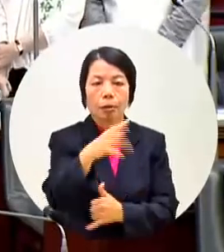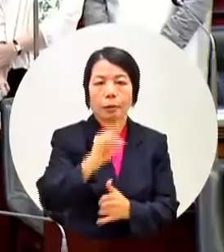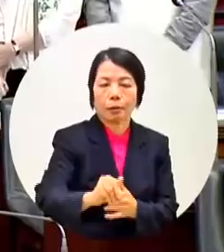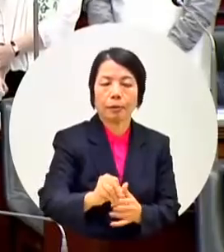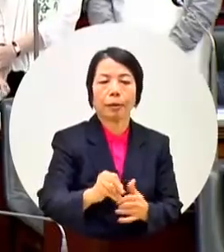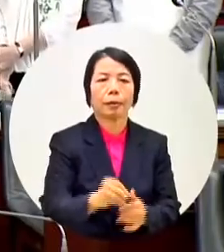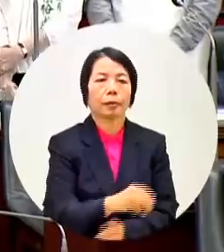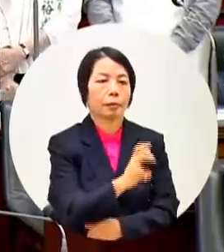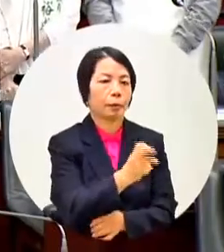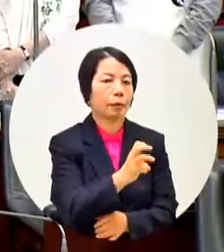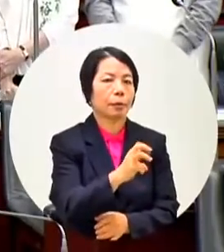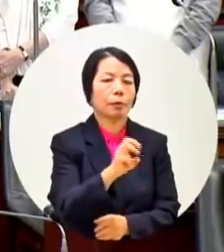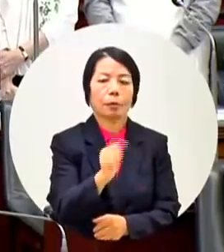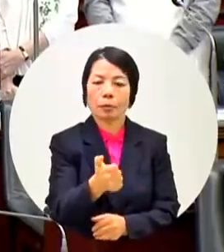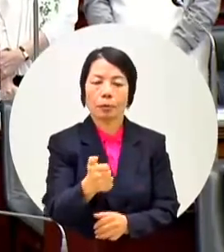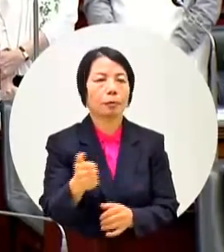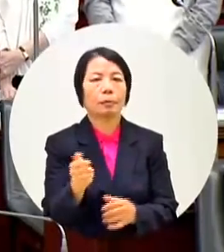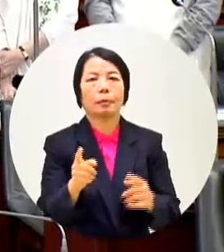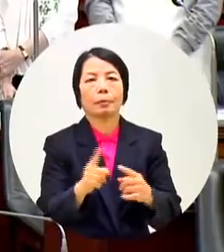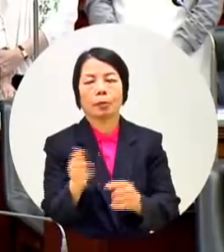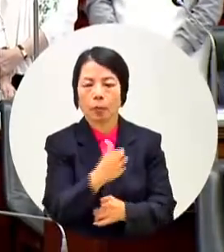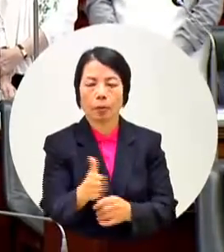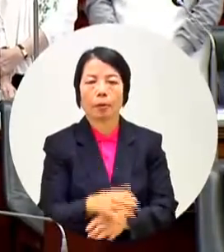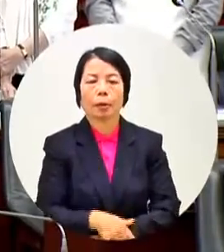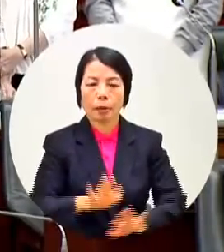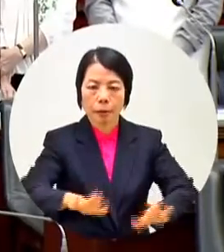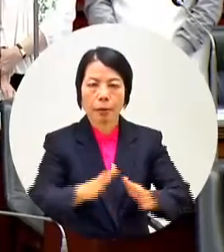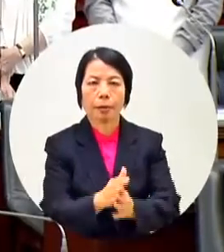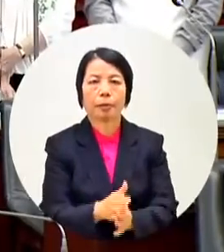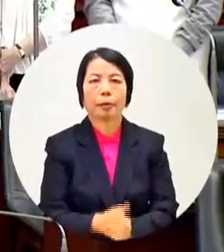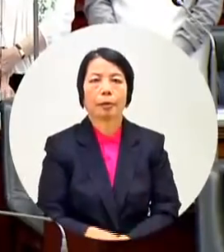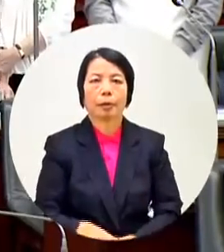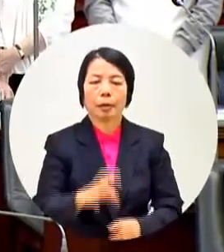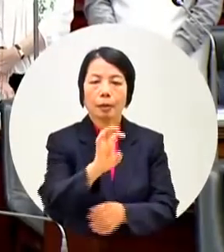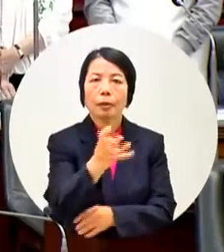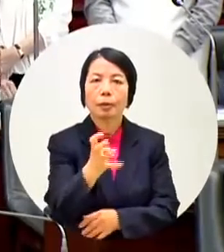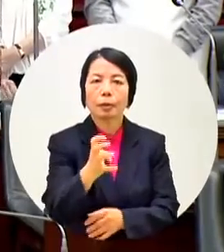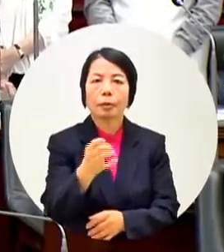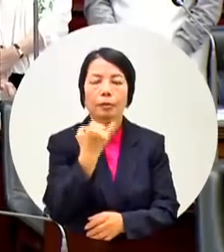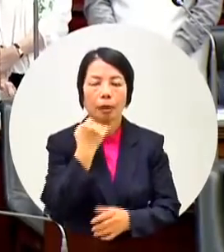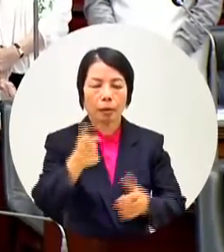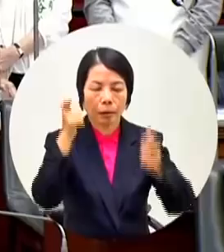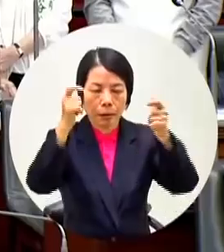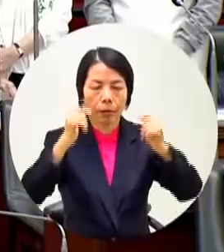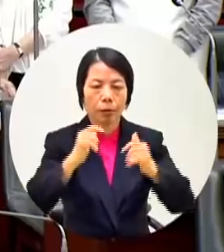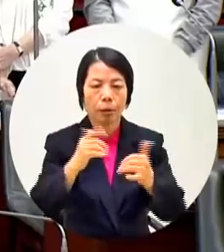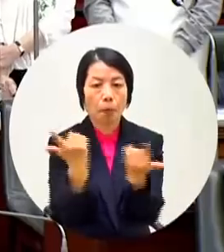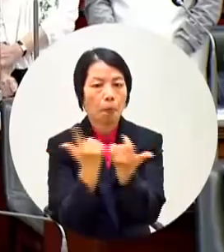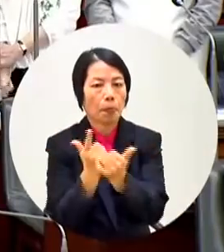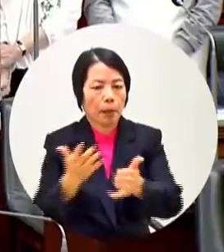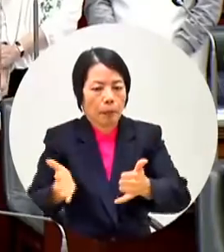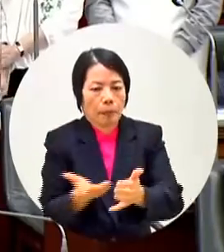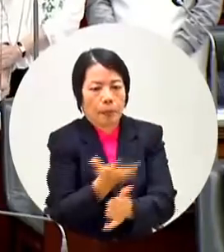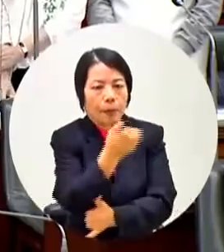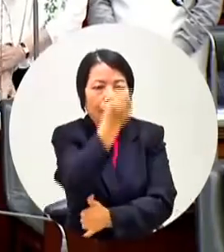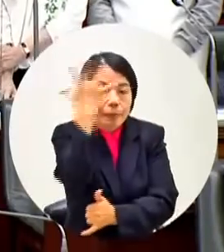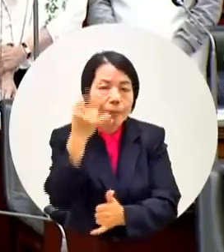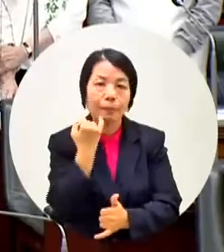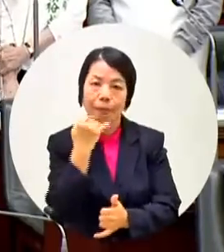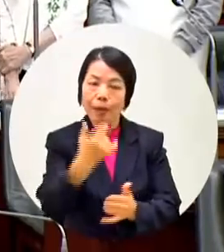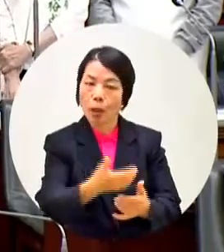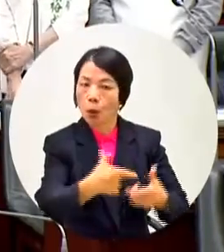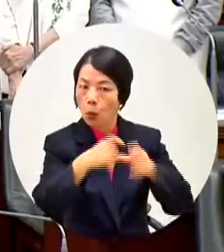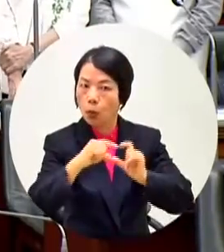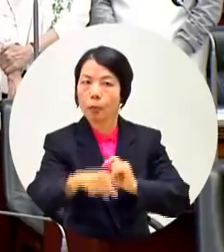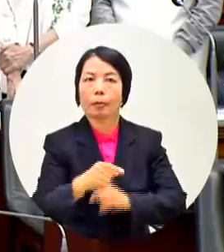中，互你占便宜，40万，讲阮高雄北漂40万好唔好？吼、哦，安尼40万，你敢知影？你四档呢？啊，一档啊，等来偌